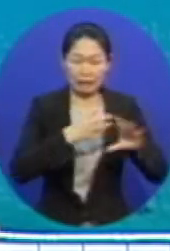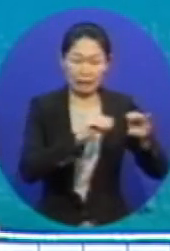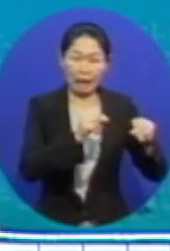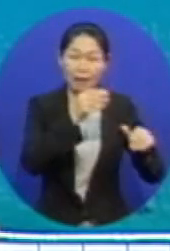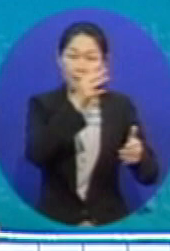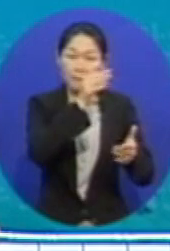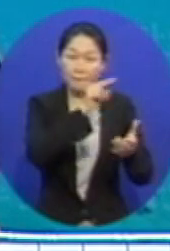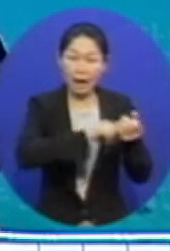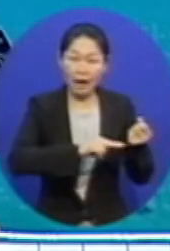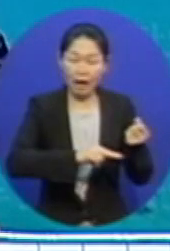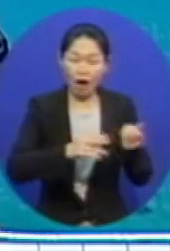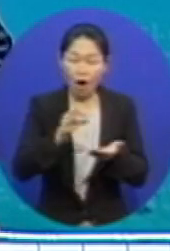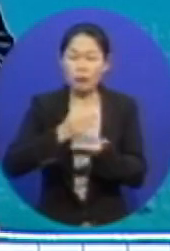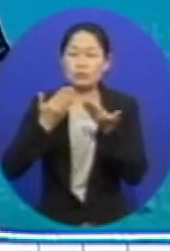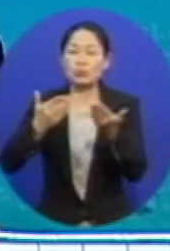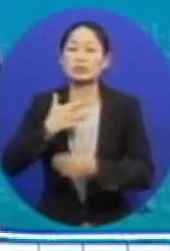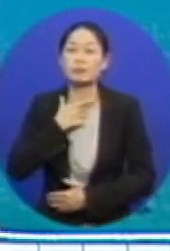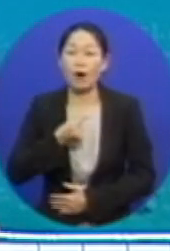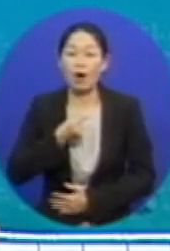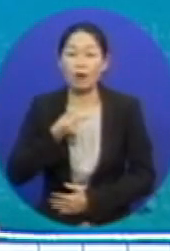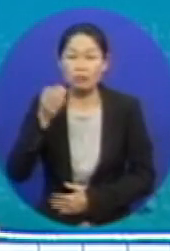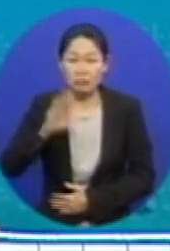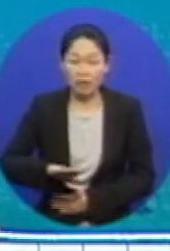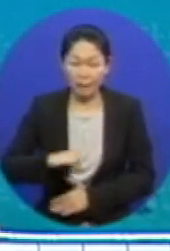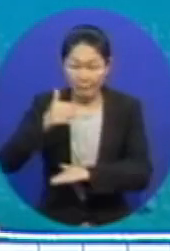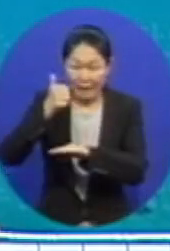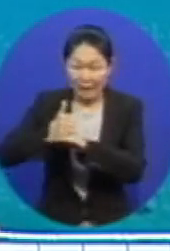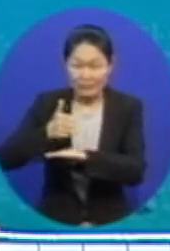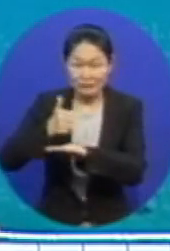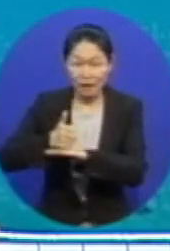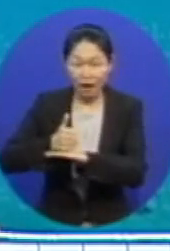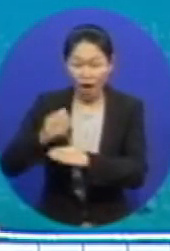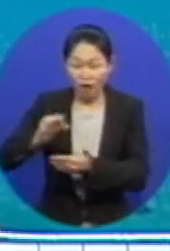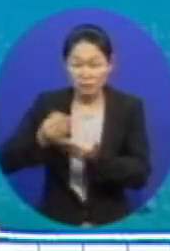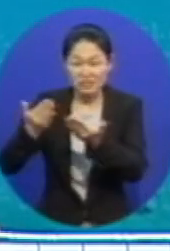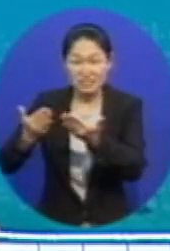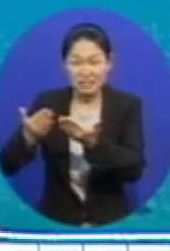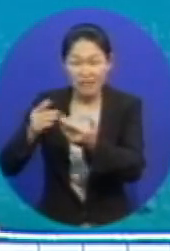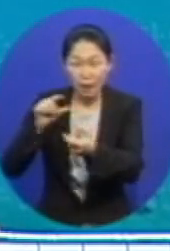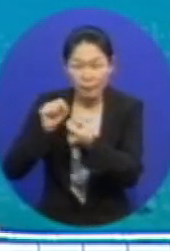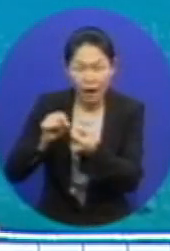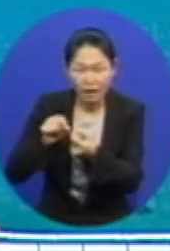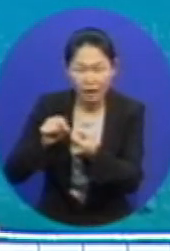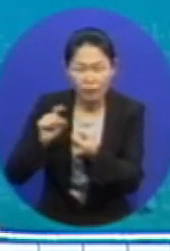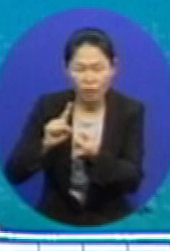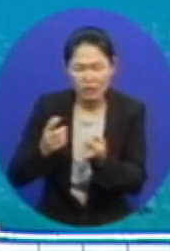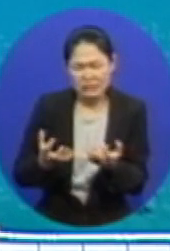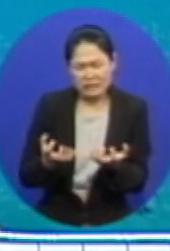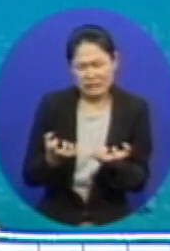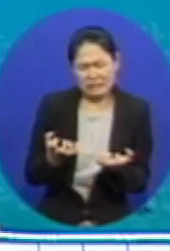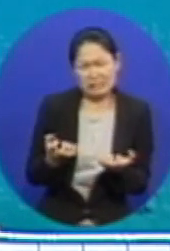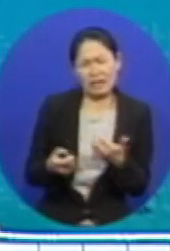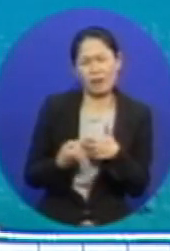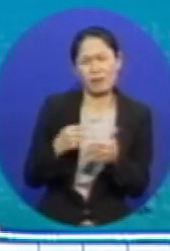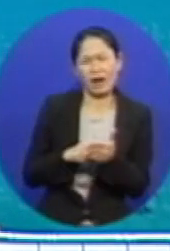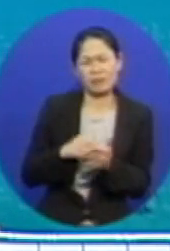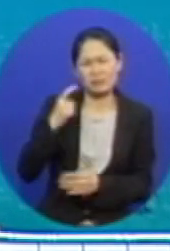가졌어요 그런데 마지막 헌금하는 직전에 인색한 마음이 들었습니다